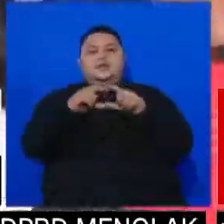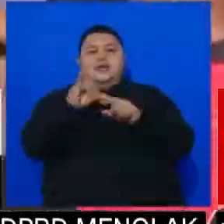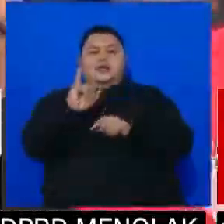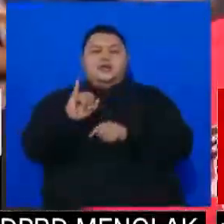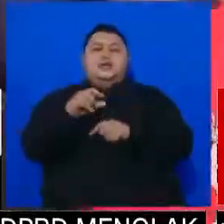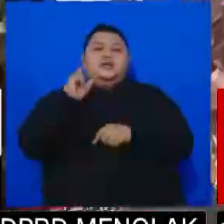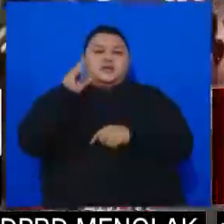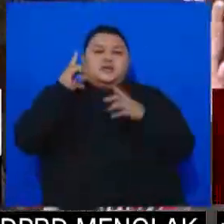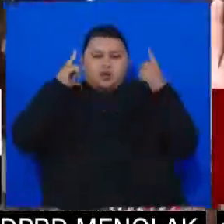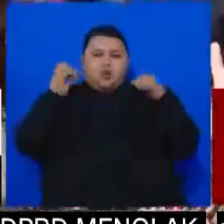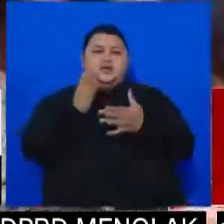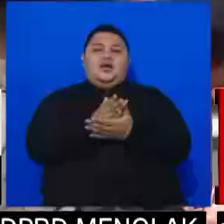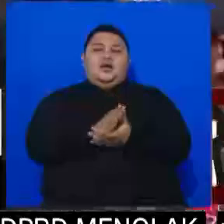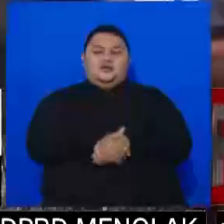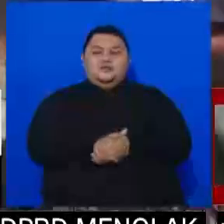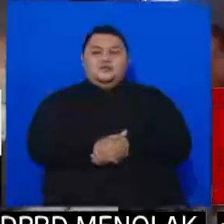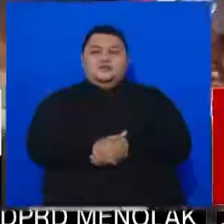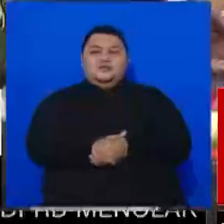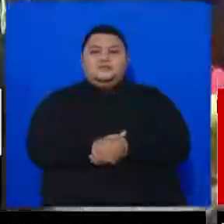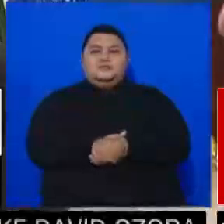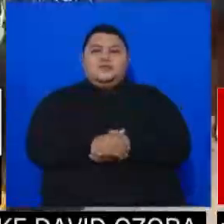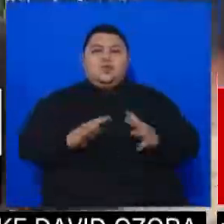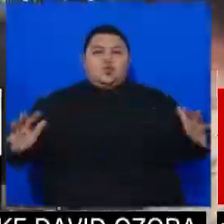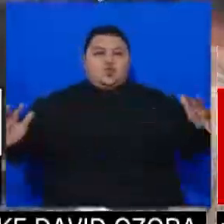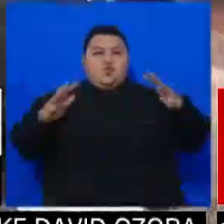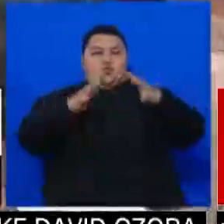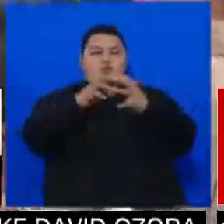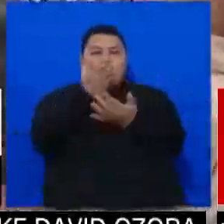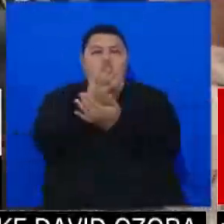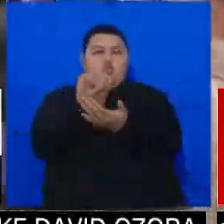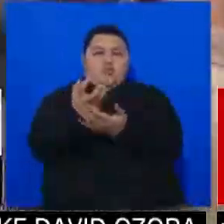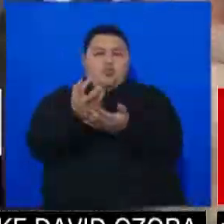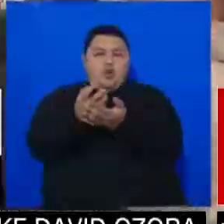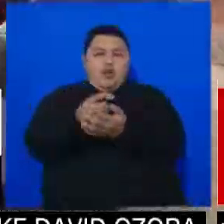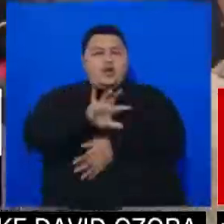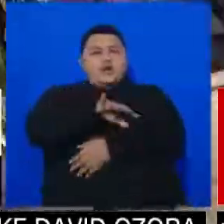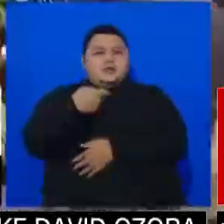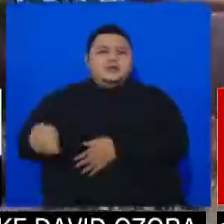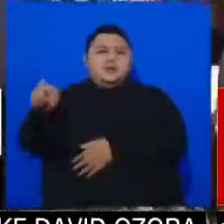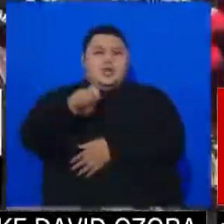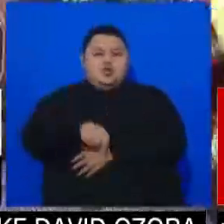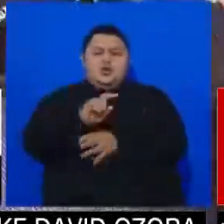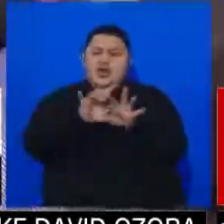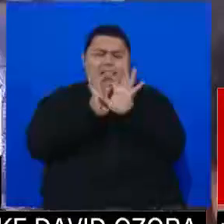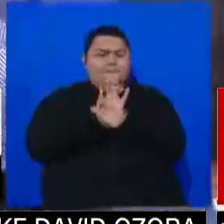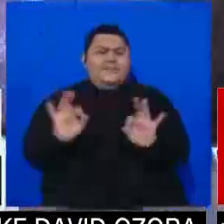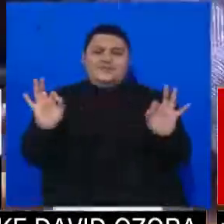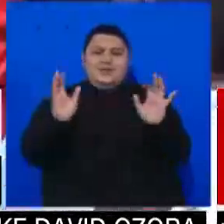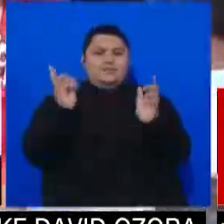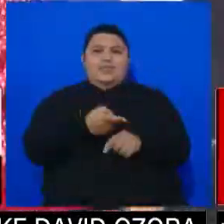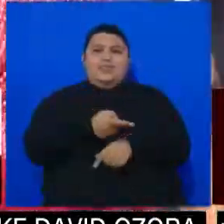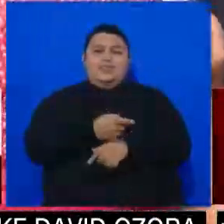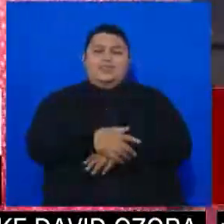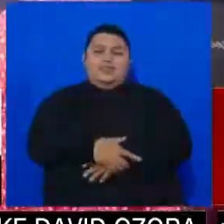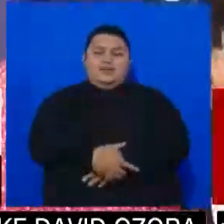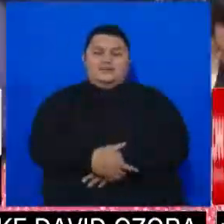Selasa siang. Gunungan berisi sayuran dan buah-buahan setinggi hampir 3 meter tersebut habis dalam hitungan detik diperbutkan